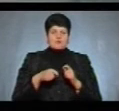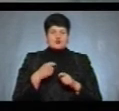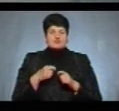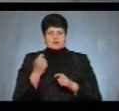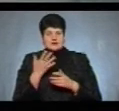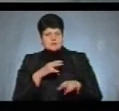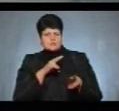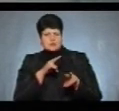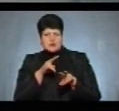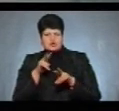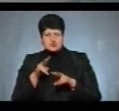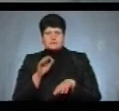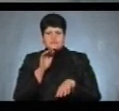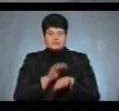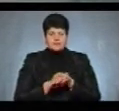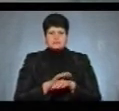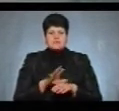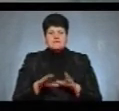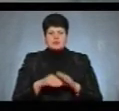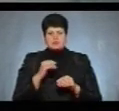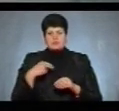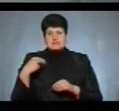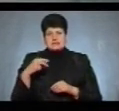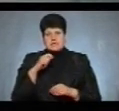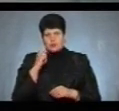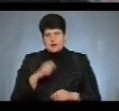їхні спостерігачі зафіксували під час виборів президента України.